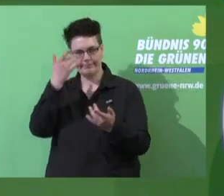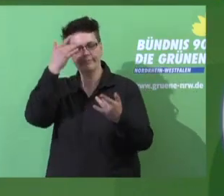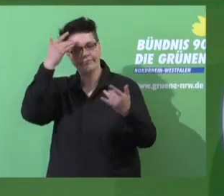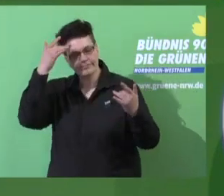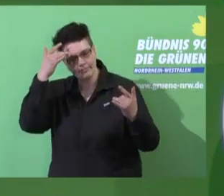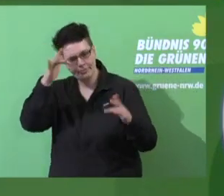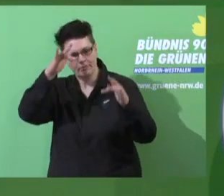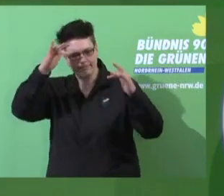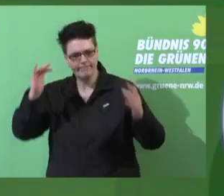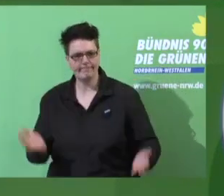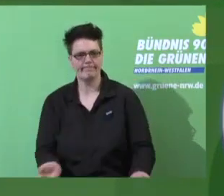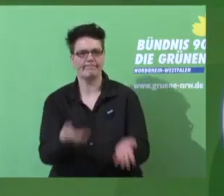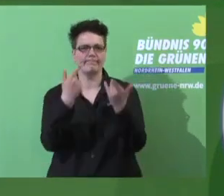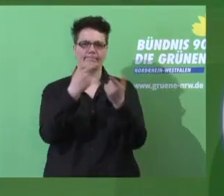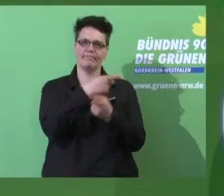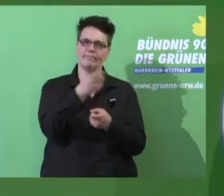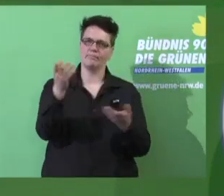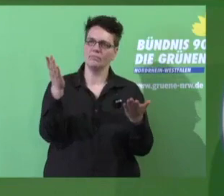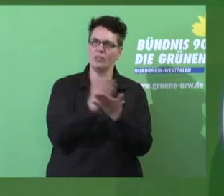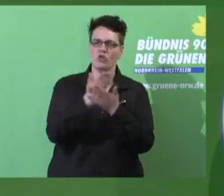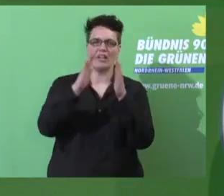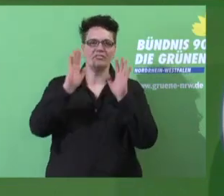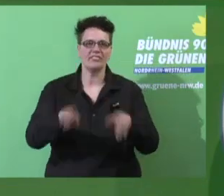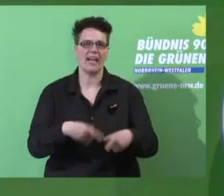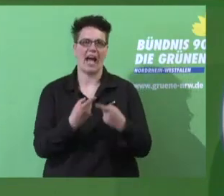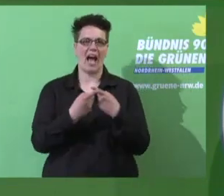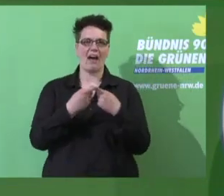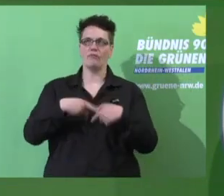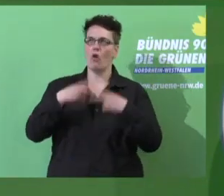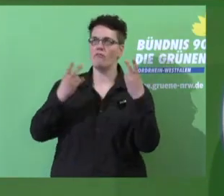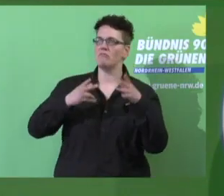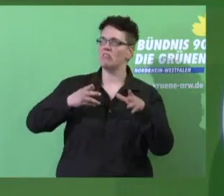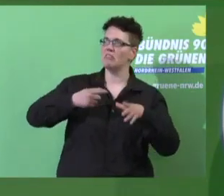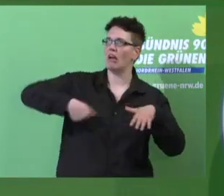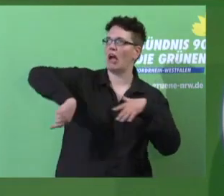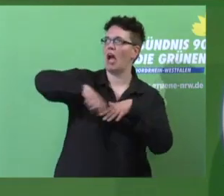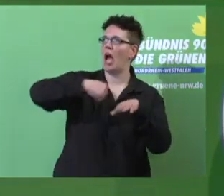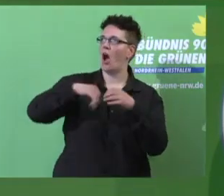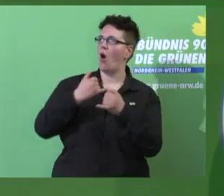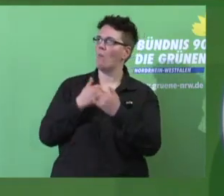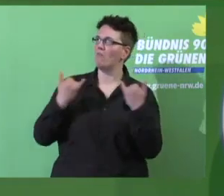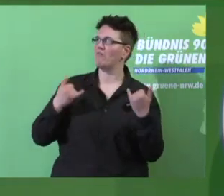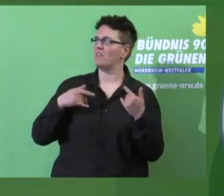sind, den öffentlichen Raum so zu gestalten, dass es wieder ein öffentlicher Raum für alle wird.